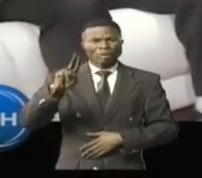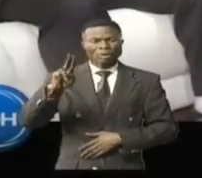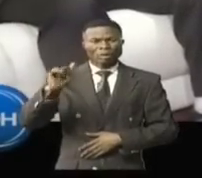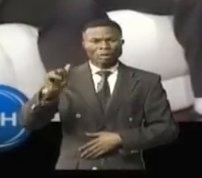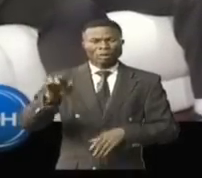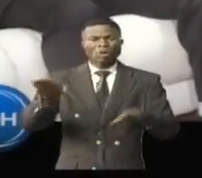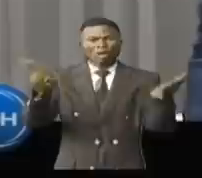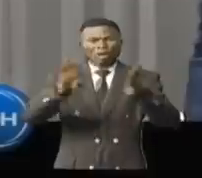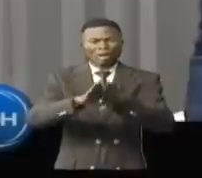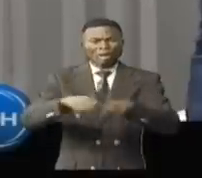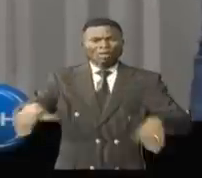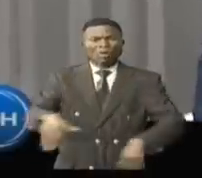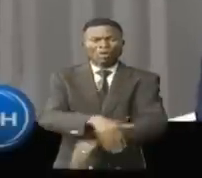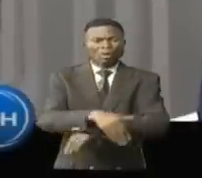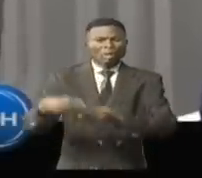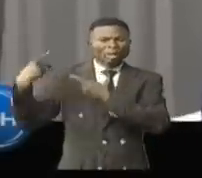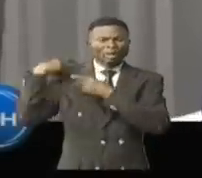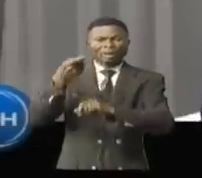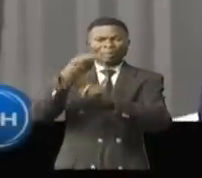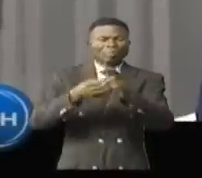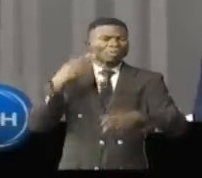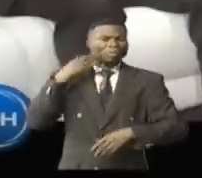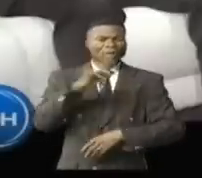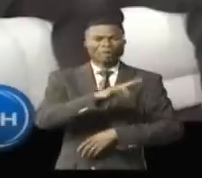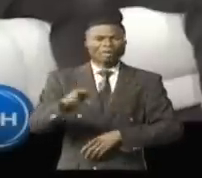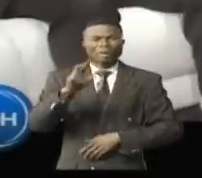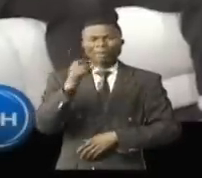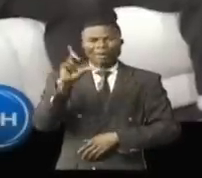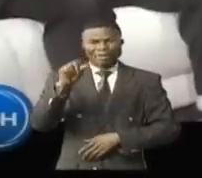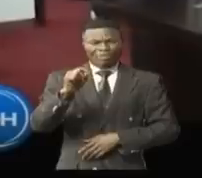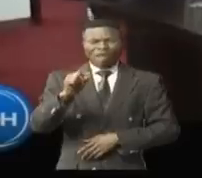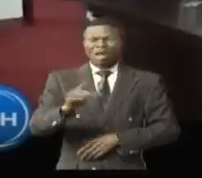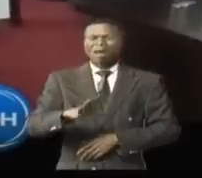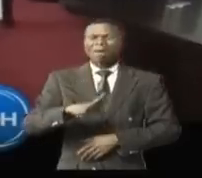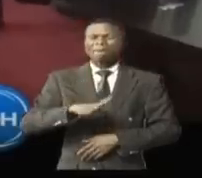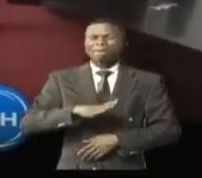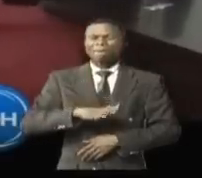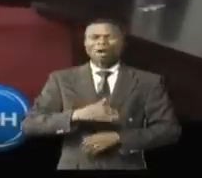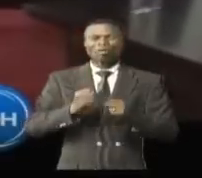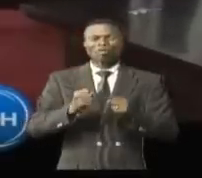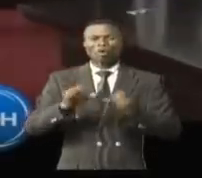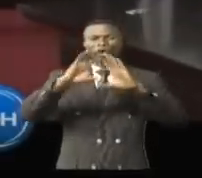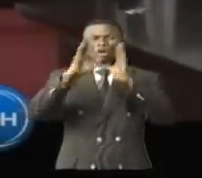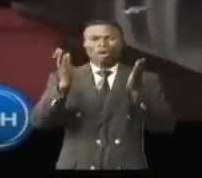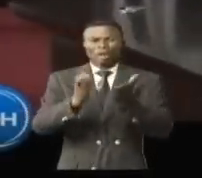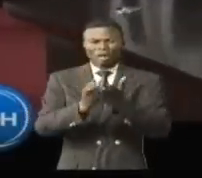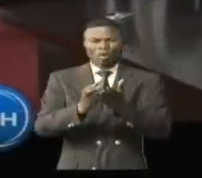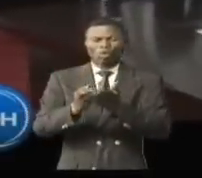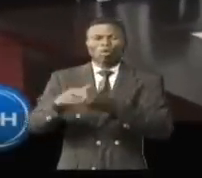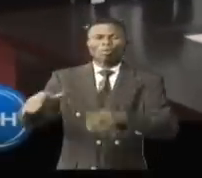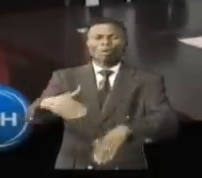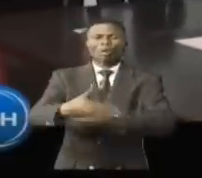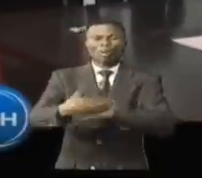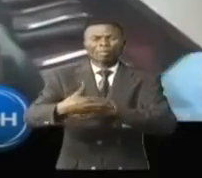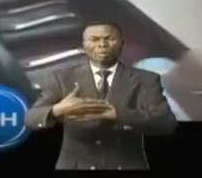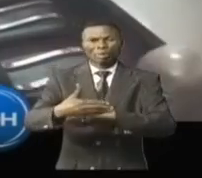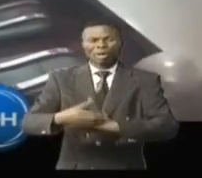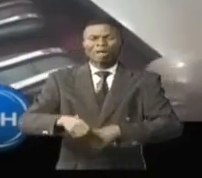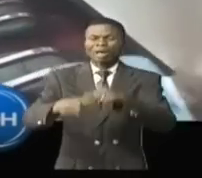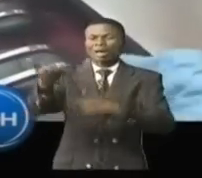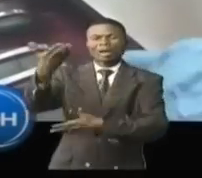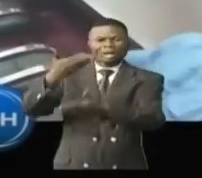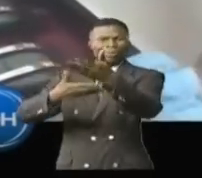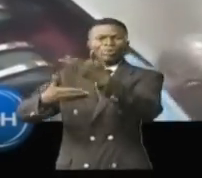fermeture de cette frontière depuis mars 2020 a pesé en effet lourdement sur les communautés transfrontalières habituées à